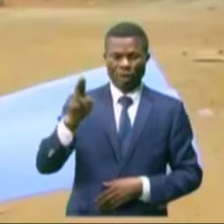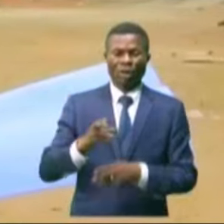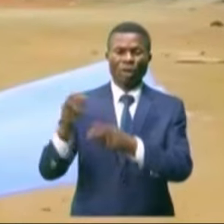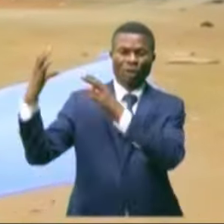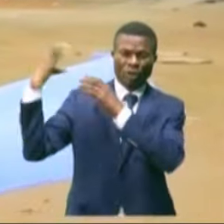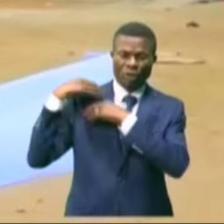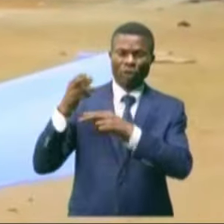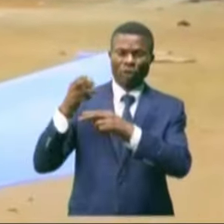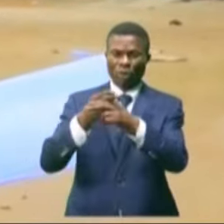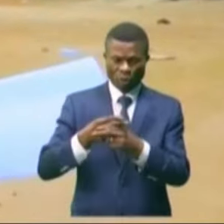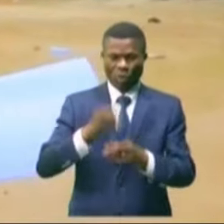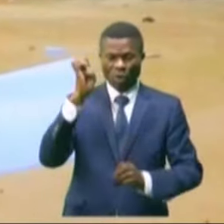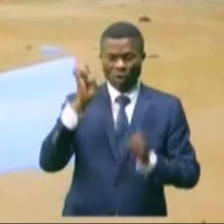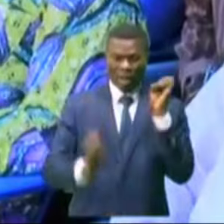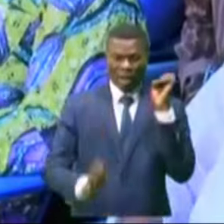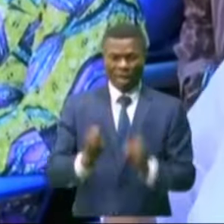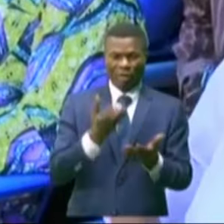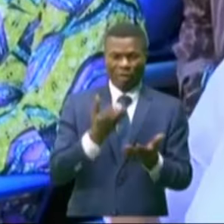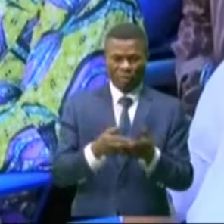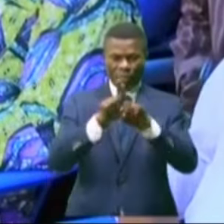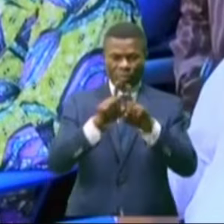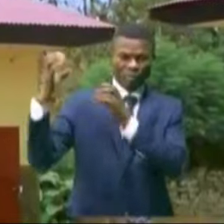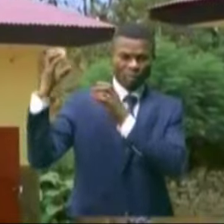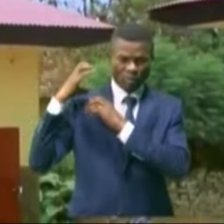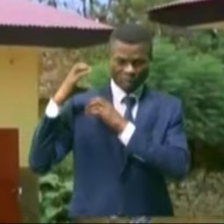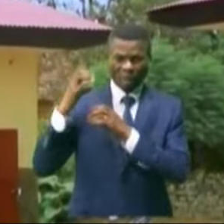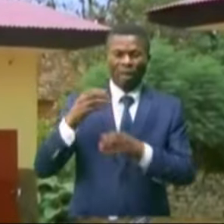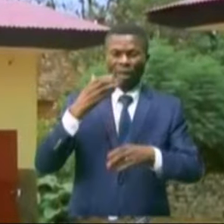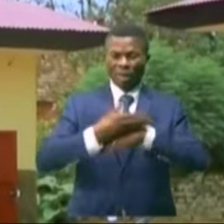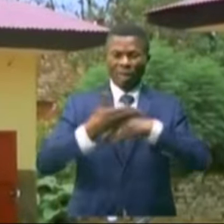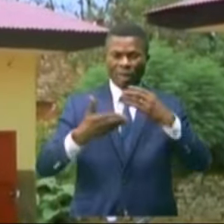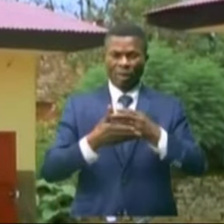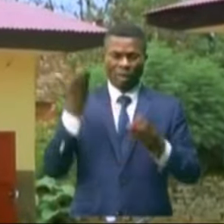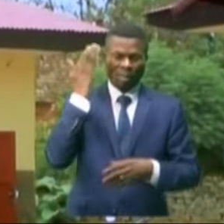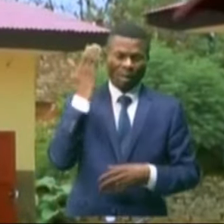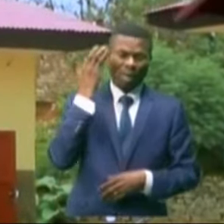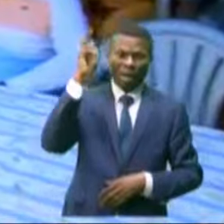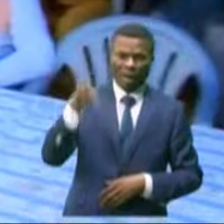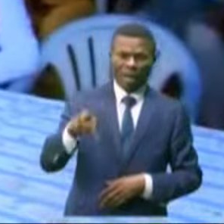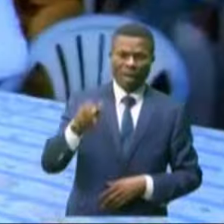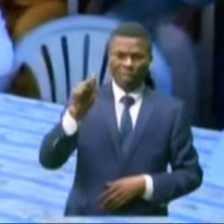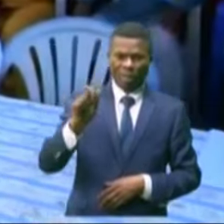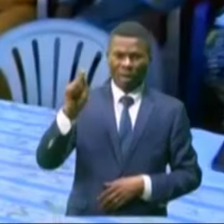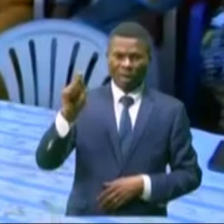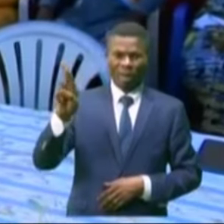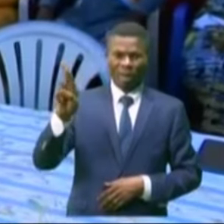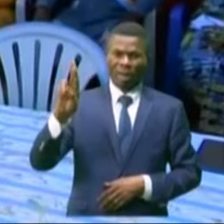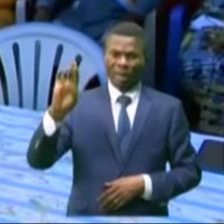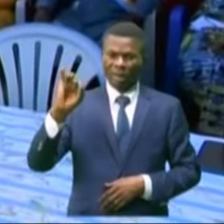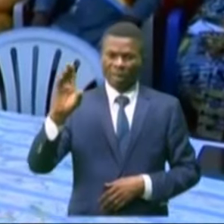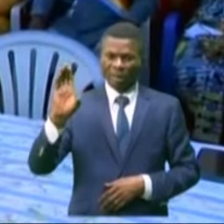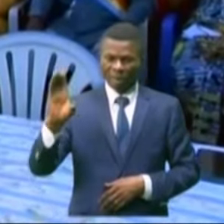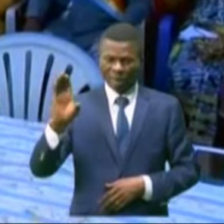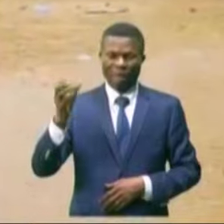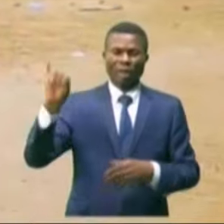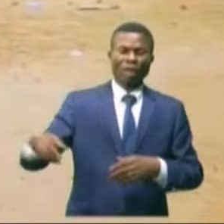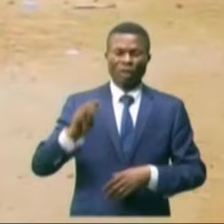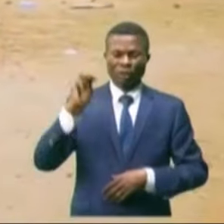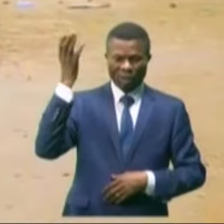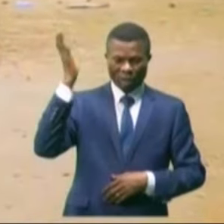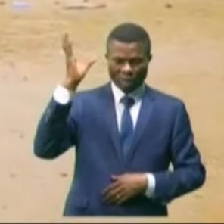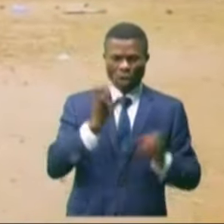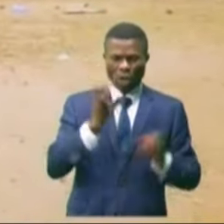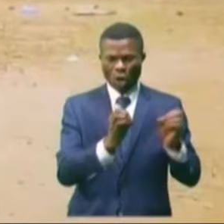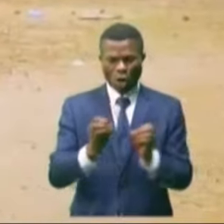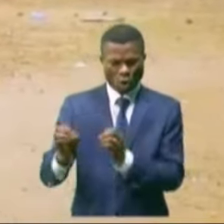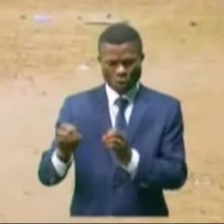M. Josué Boupenda, et le chargé de timon, Patrick Beko. C'est l'administrateur du territoire de Libengue, Jean-Pierre Elongo, qui présidait toutes